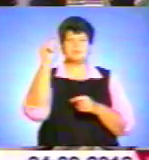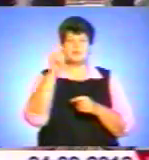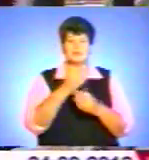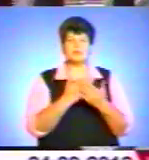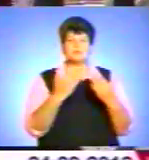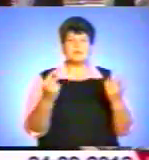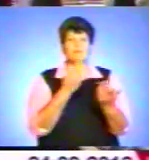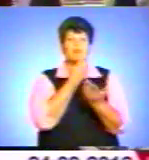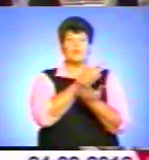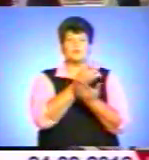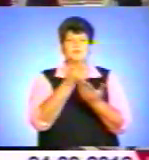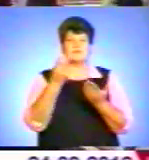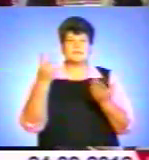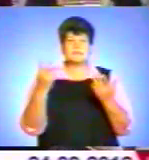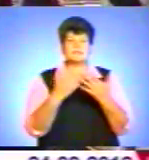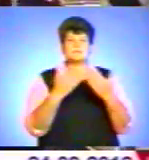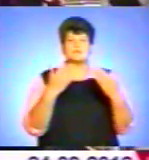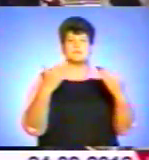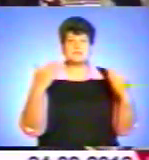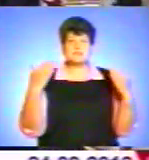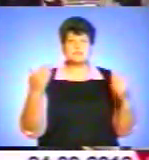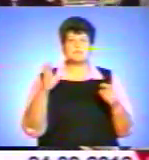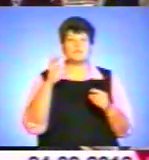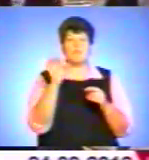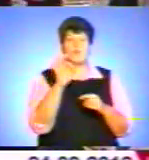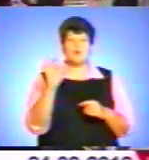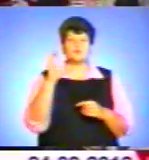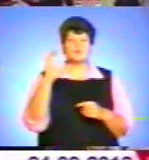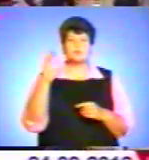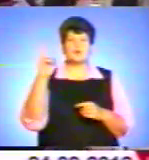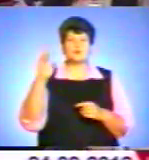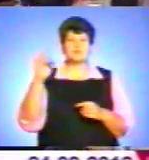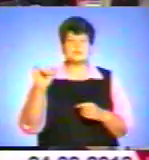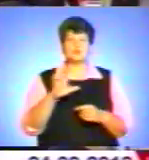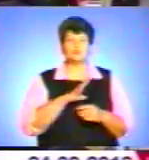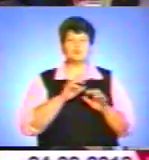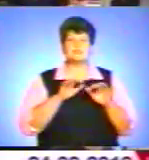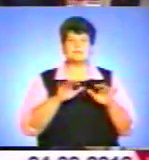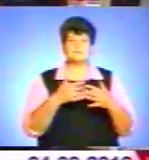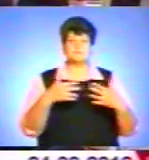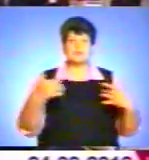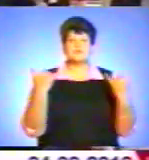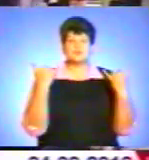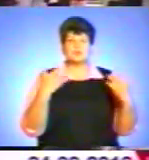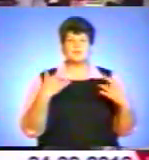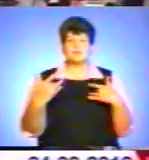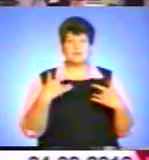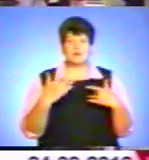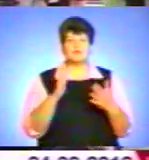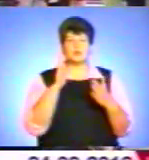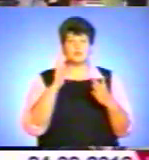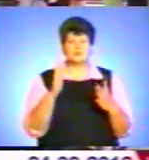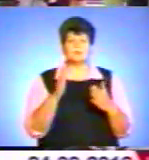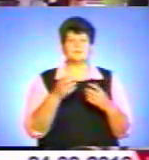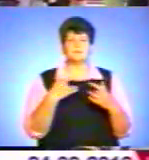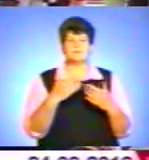про експозицію Соломії Крушельницької і побути на заходах. Сьогодні у драматичному театрі відбудеться урочиста академія,